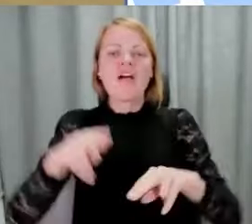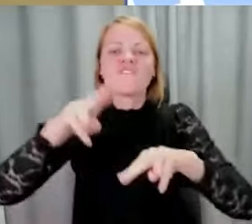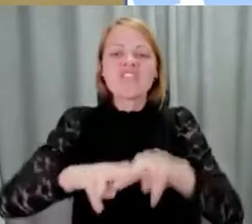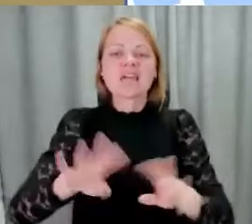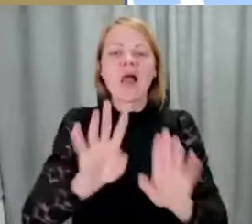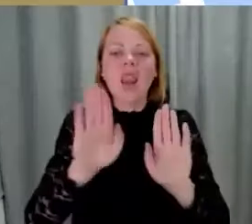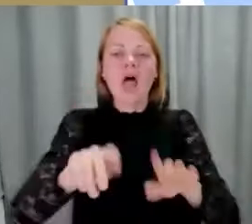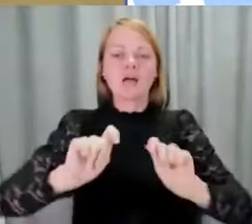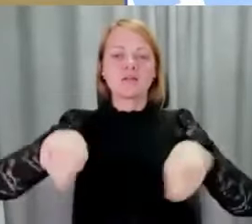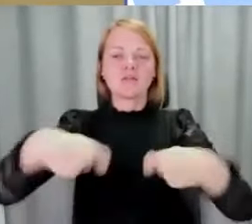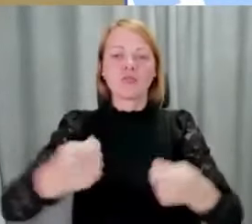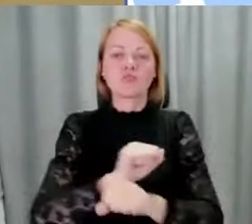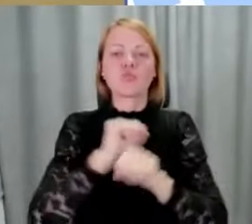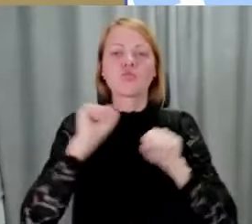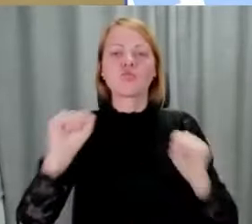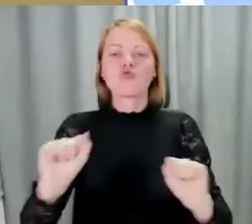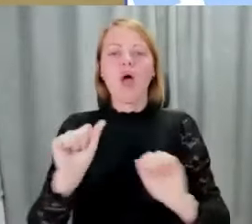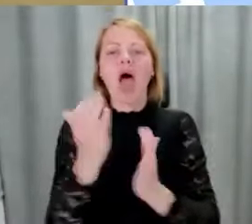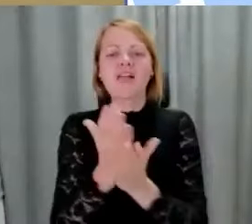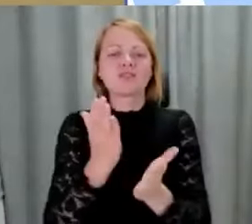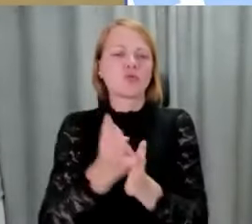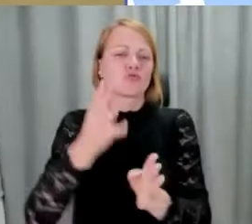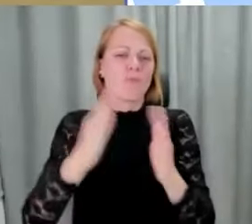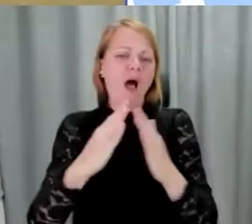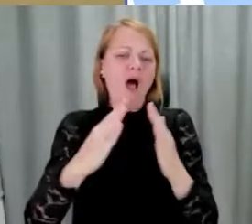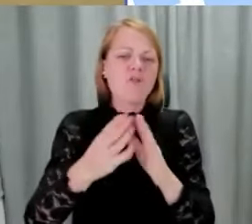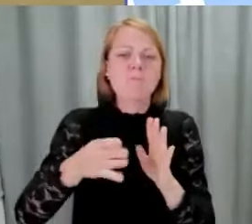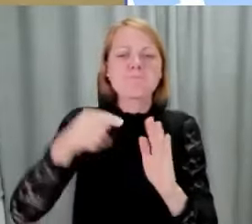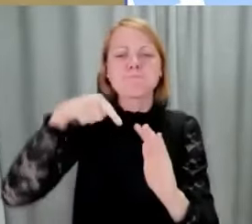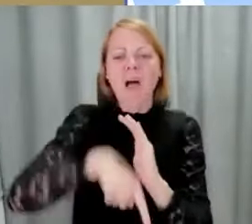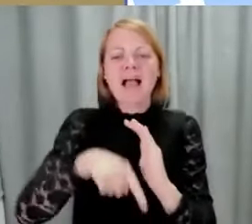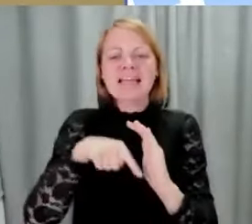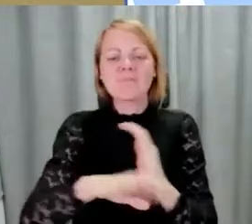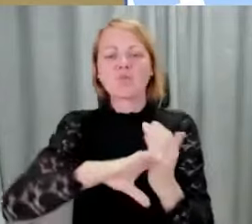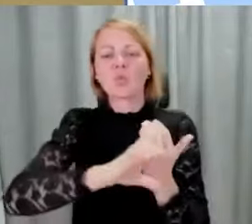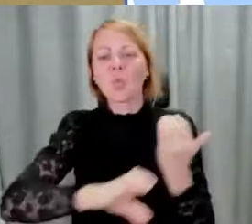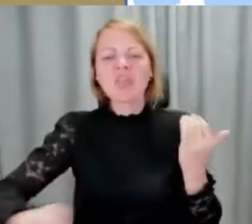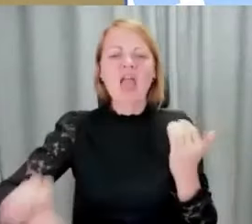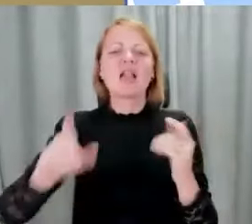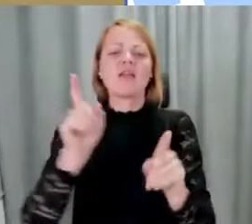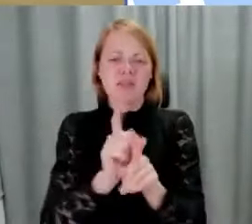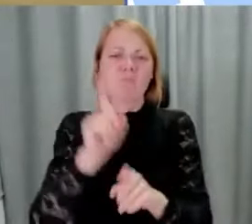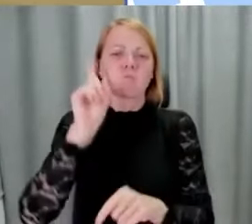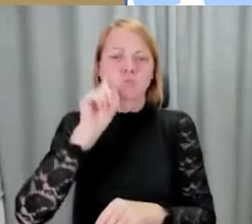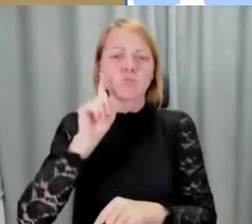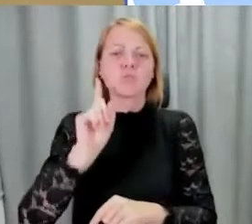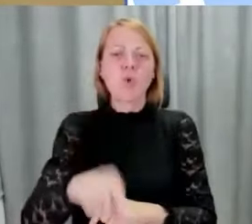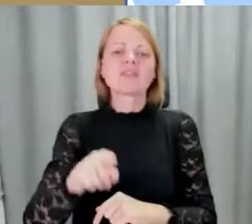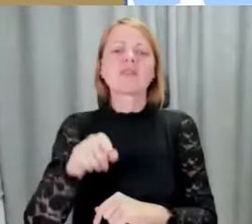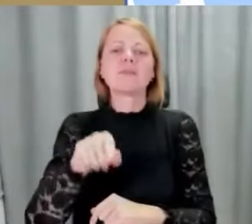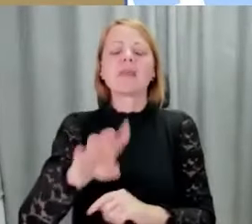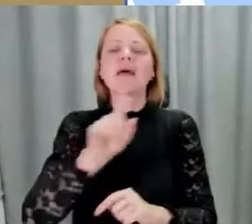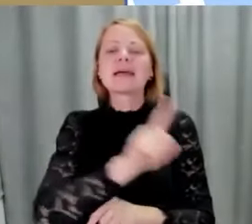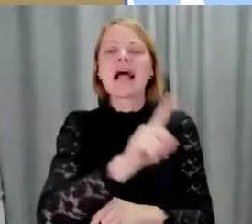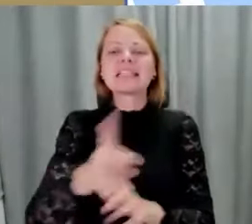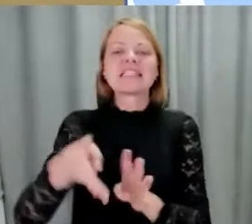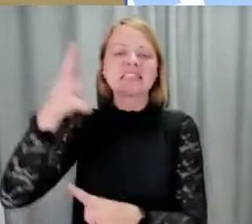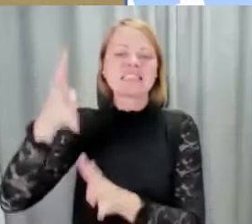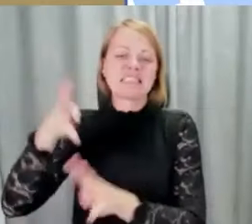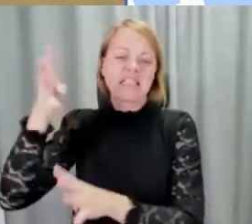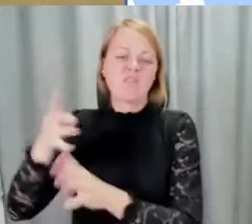uz esošo ēku pagrabiem, minētajiem tuneļiem un tā tālāk arī, protams, bet katrai daudzdzīvokļu, nu gandrīz katrai